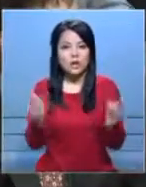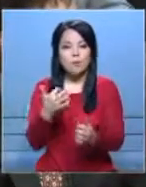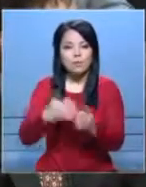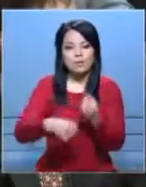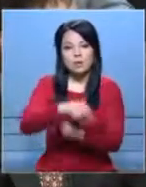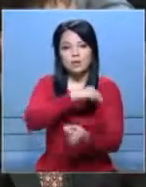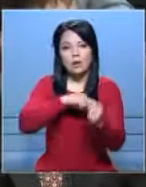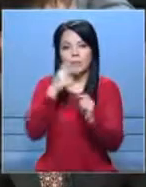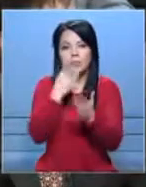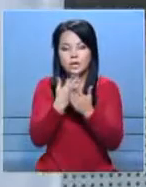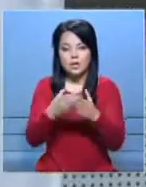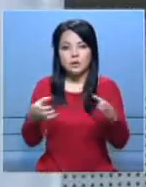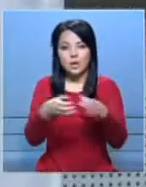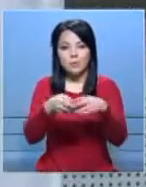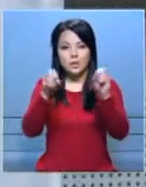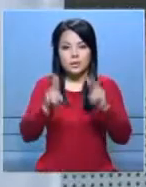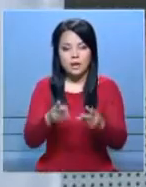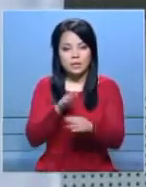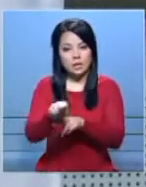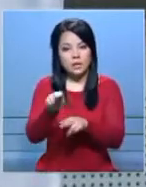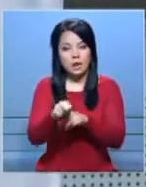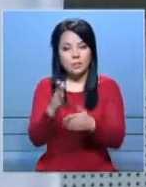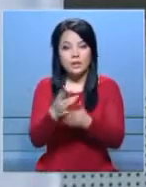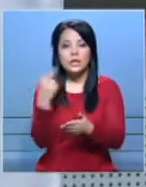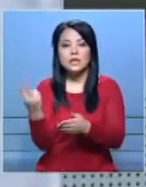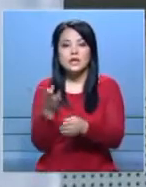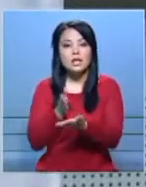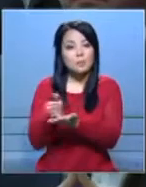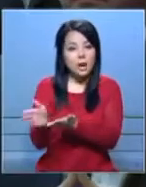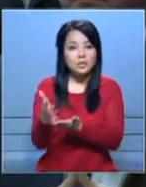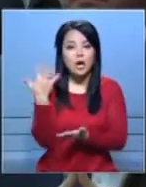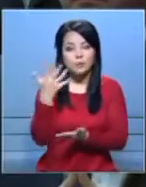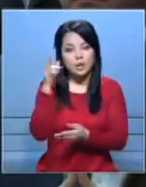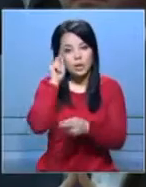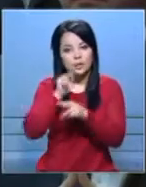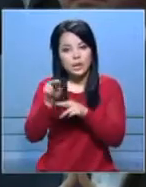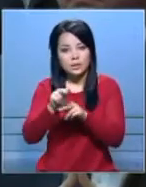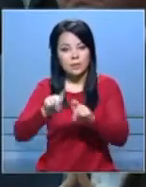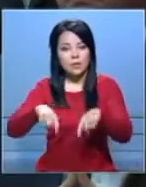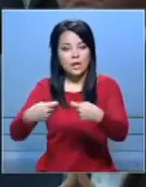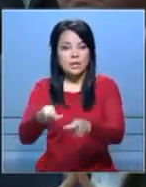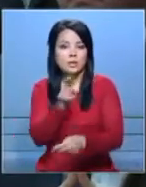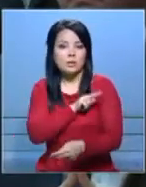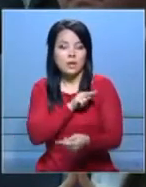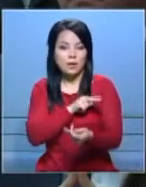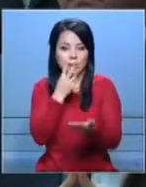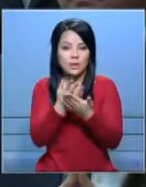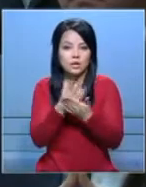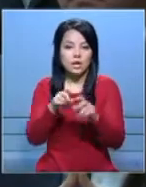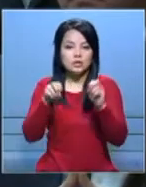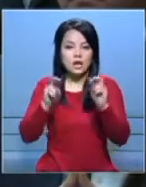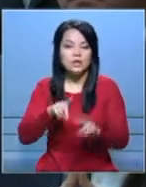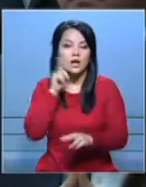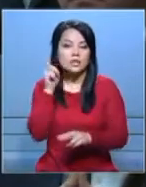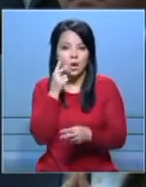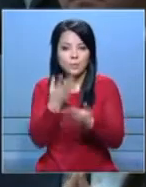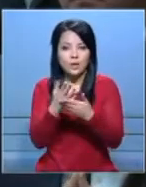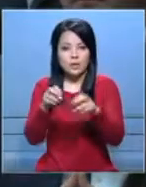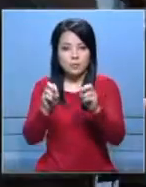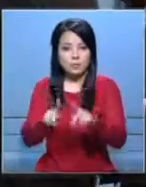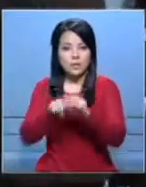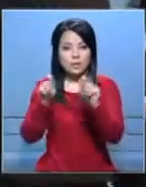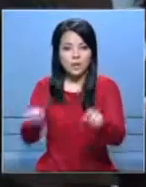орта бизнестің топ менеджментіне кіреді. Екінші бағыт кемінде 5 жыл еңбек өтілі бар жас мамандарға арналған. Айта кетейік, бұл білім